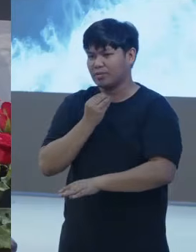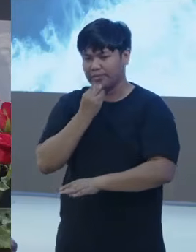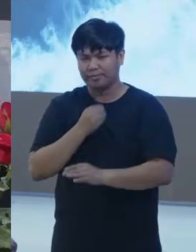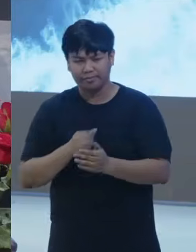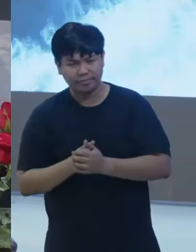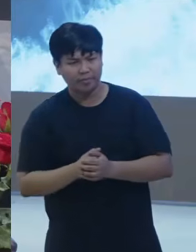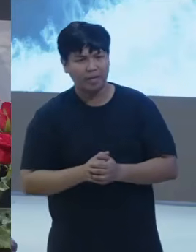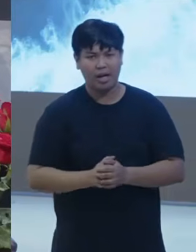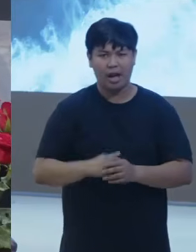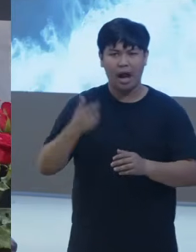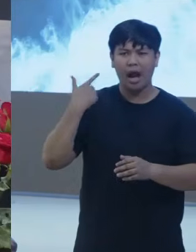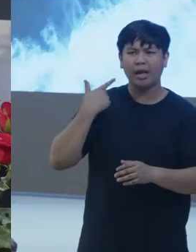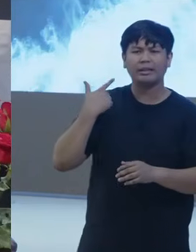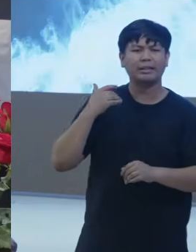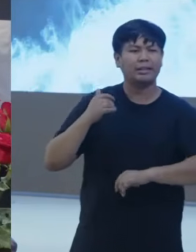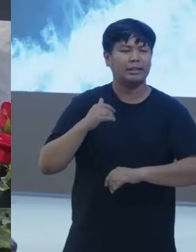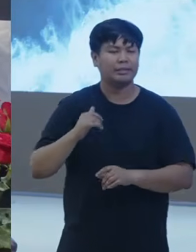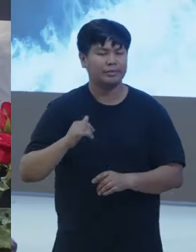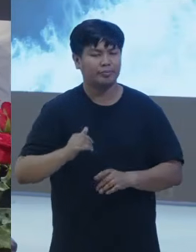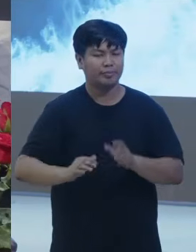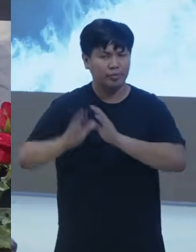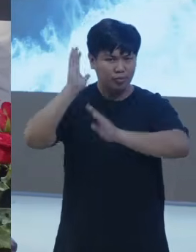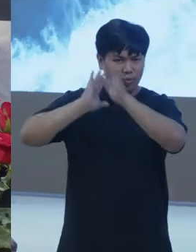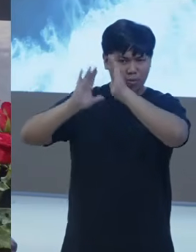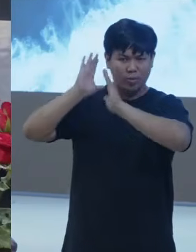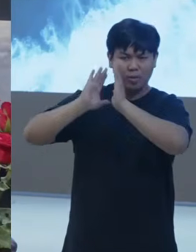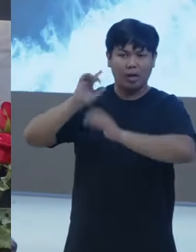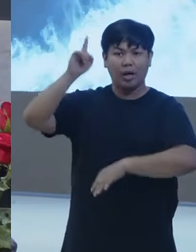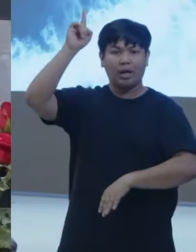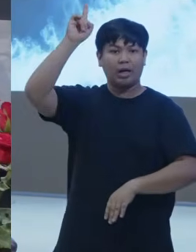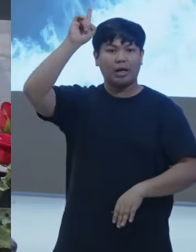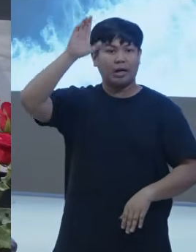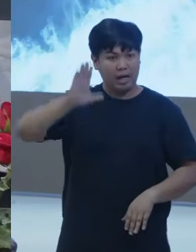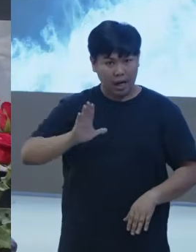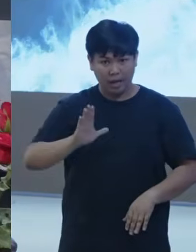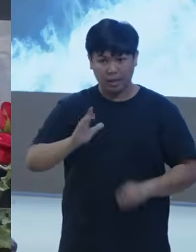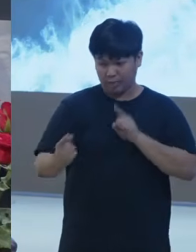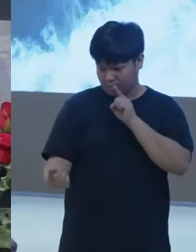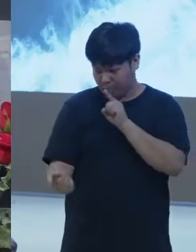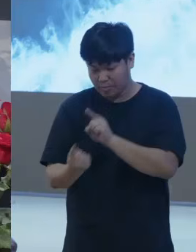to ay isang pagpapakilala ng Diyos sa kanyang sarili.